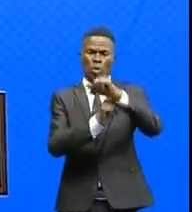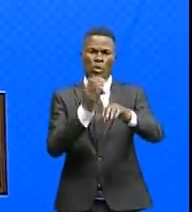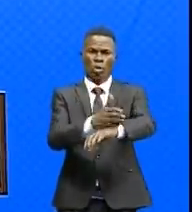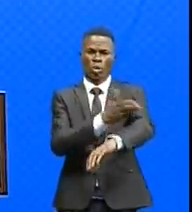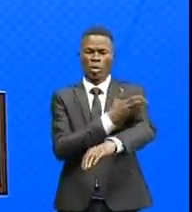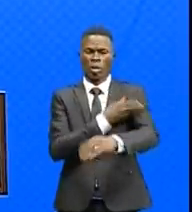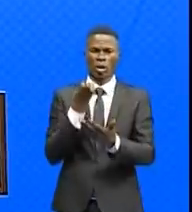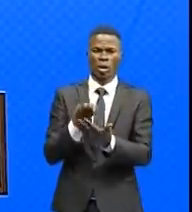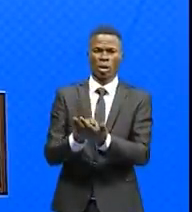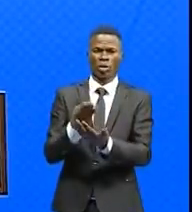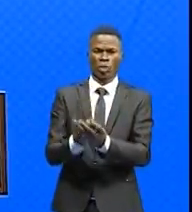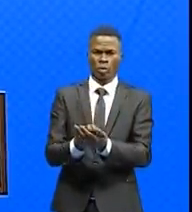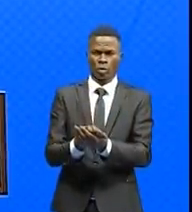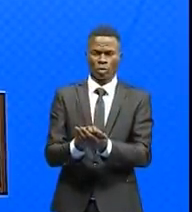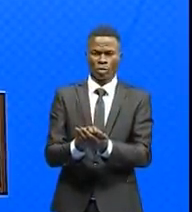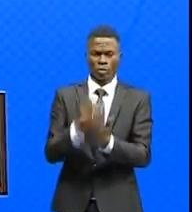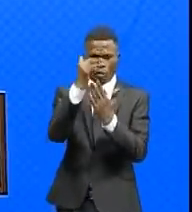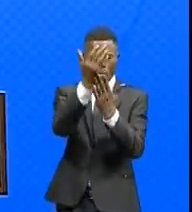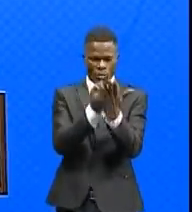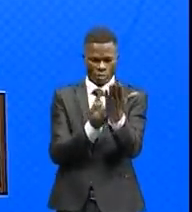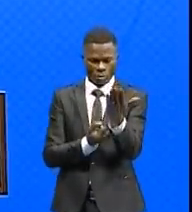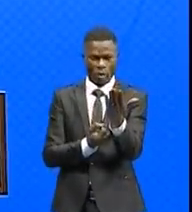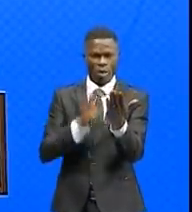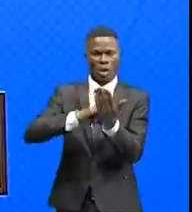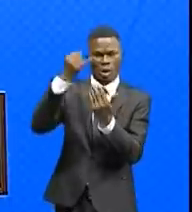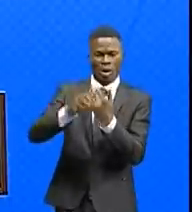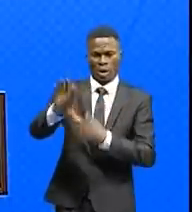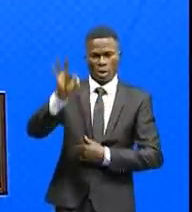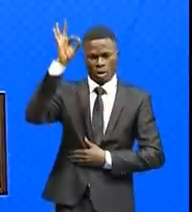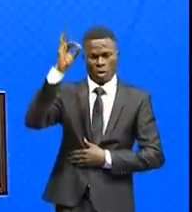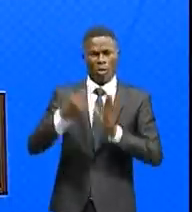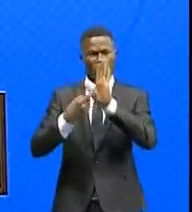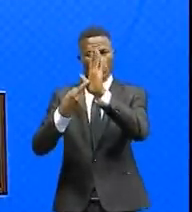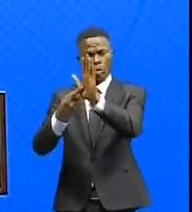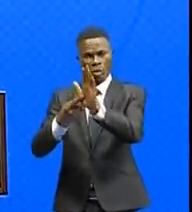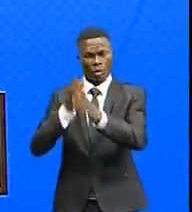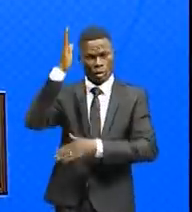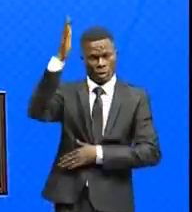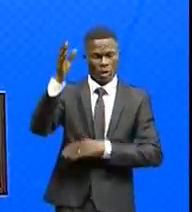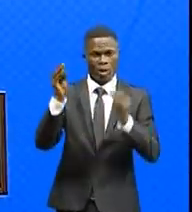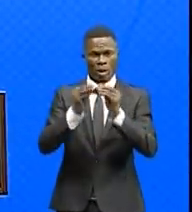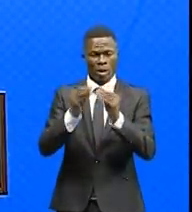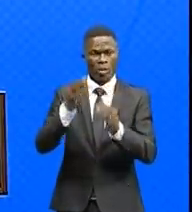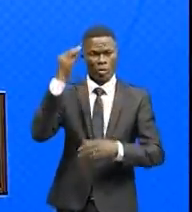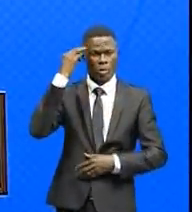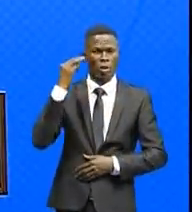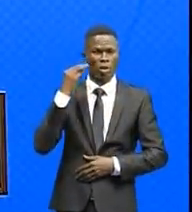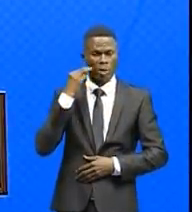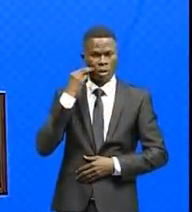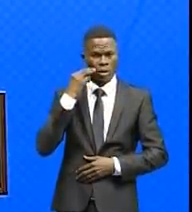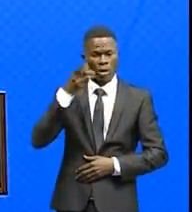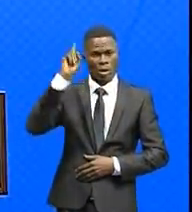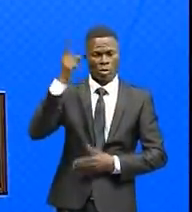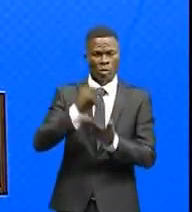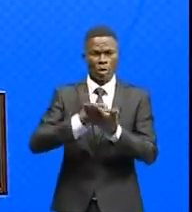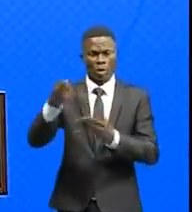croissance économique. La liste de projets retenus devra être présentée lors de la réunion du Conseil des ministres de la première